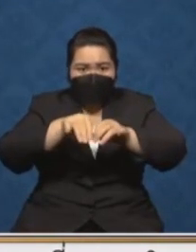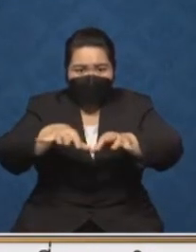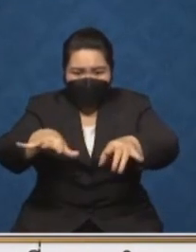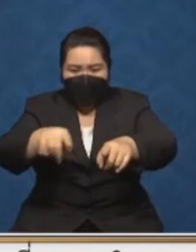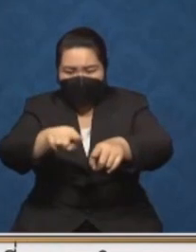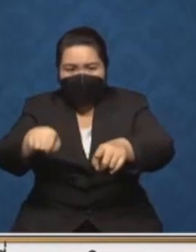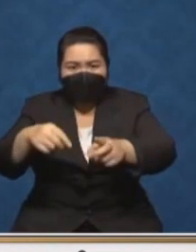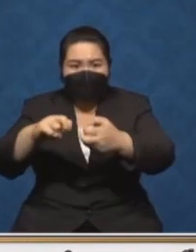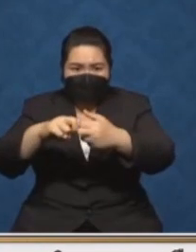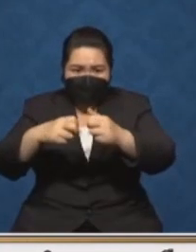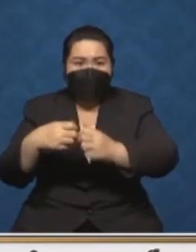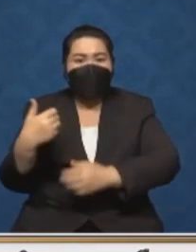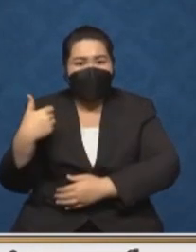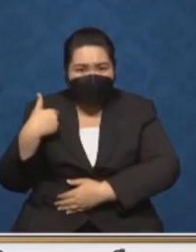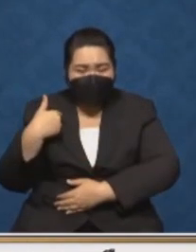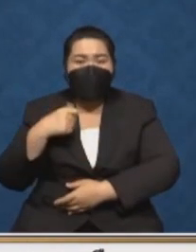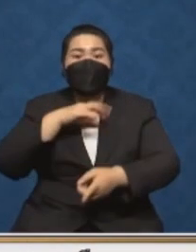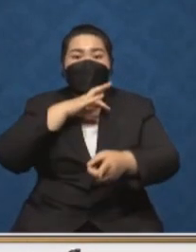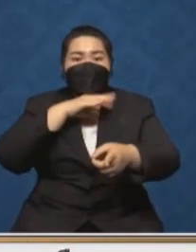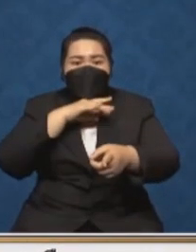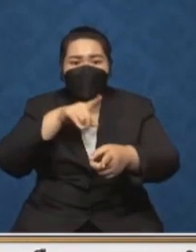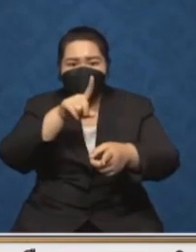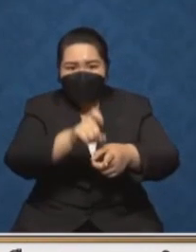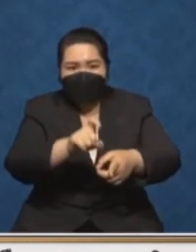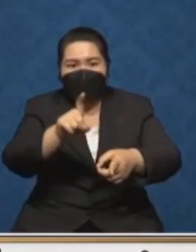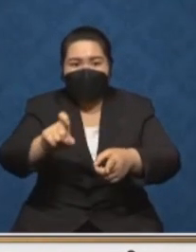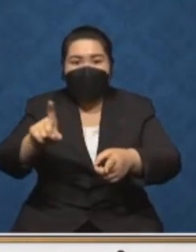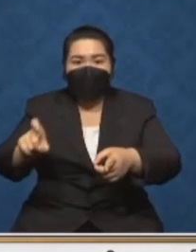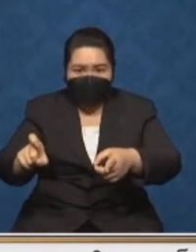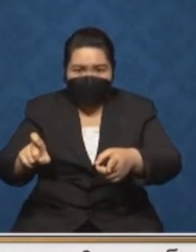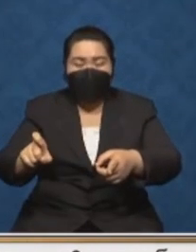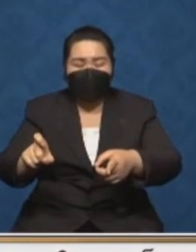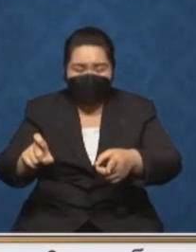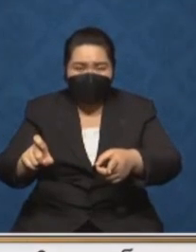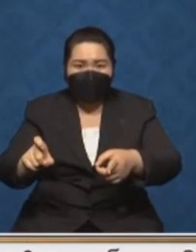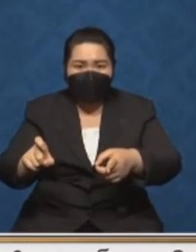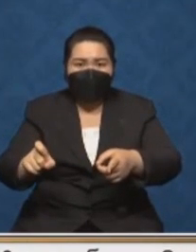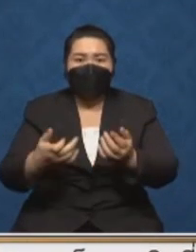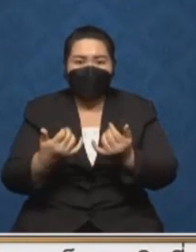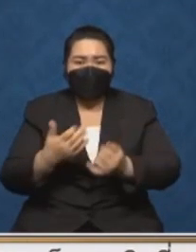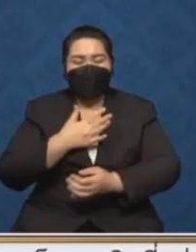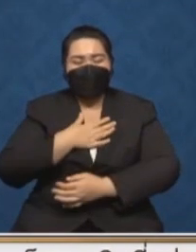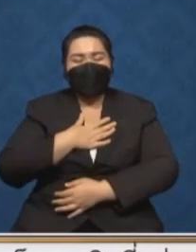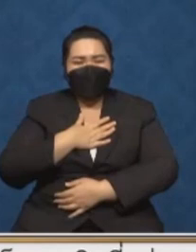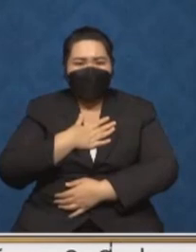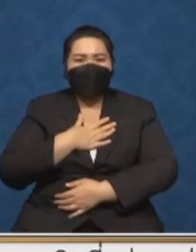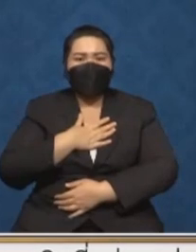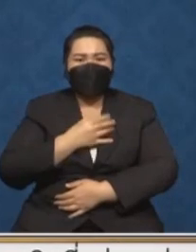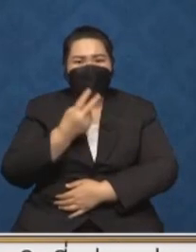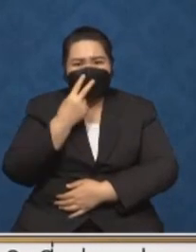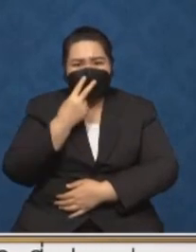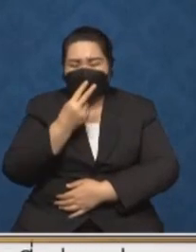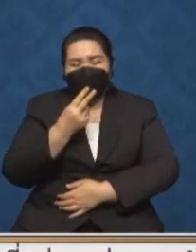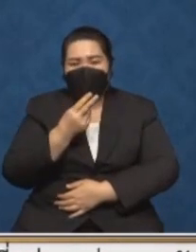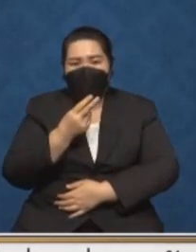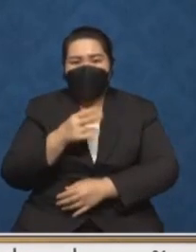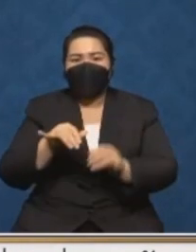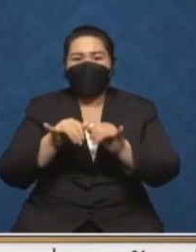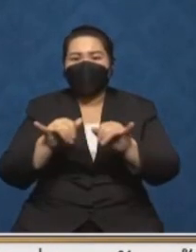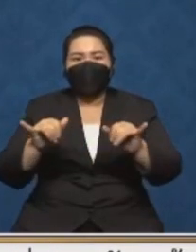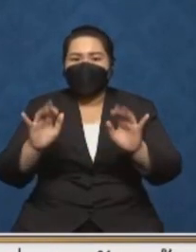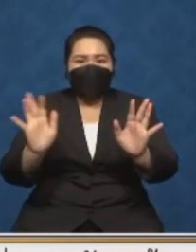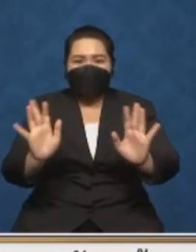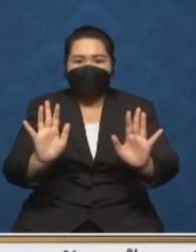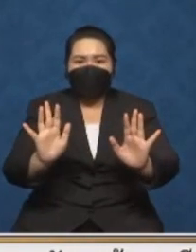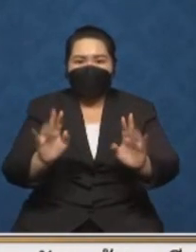บแล้ว เริมมีการตายเกิดขึ้นของสุกรอันนี้ผมจึงเห็นว่าปล่อยไว้ไม่ได้ทานประ